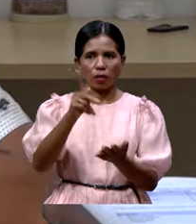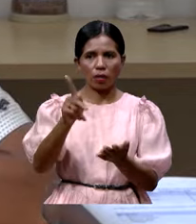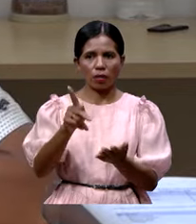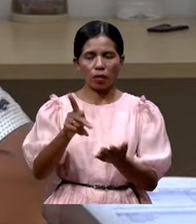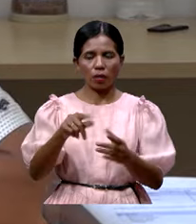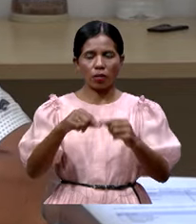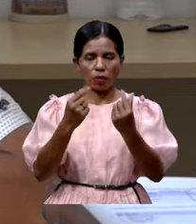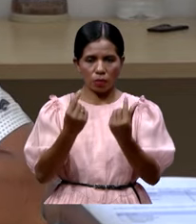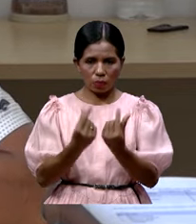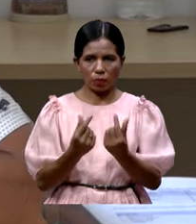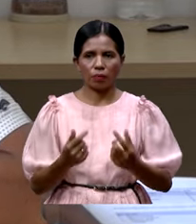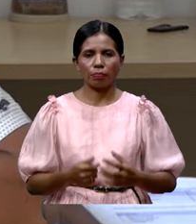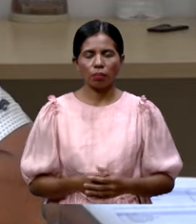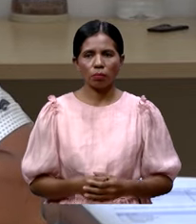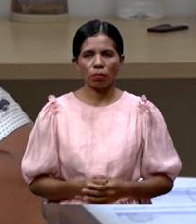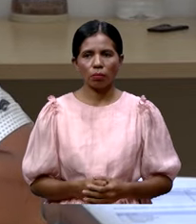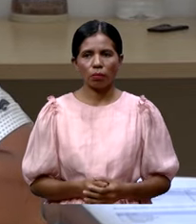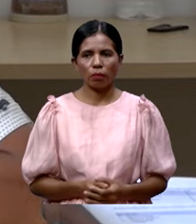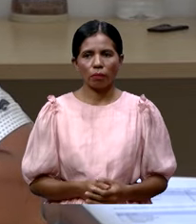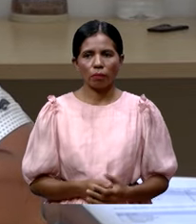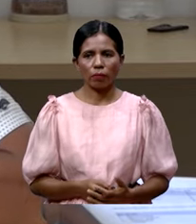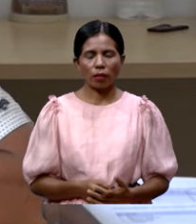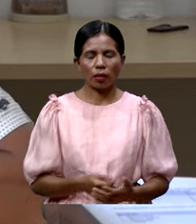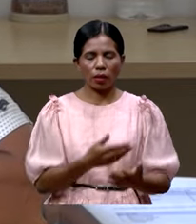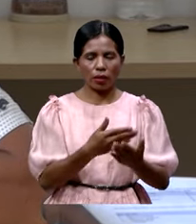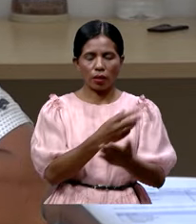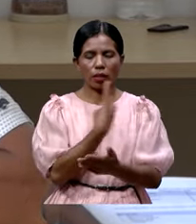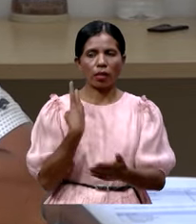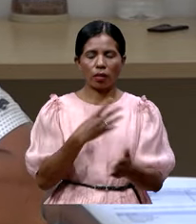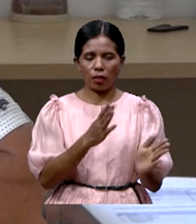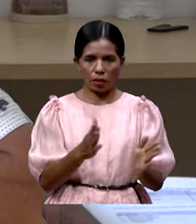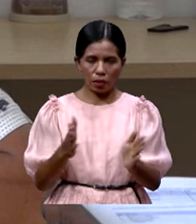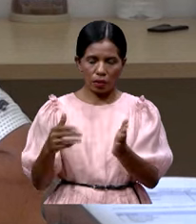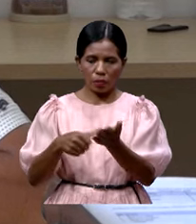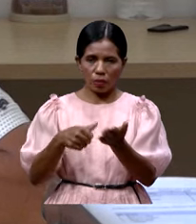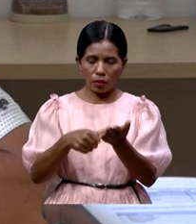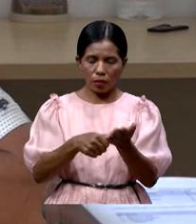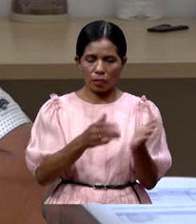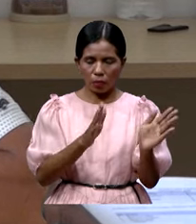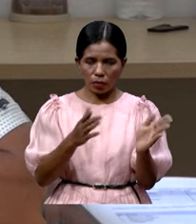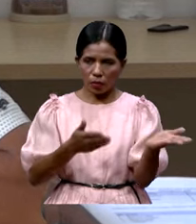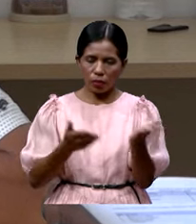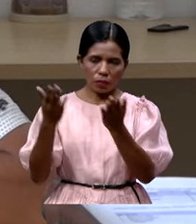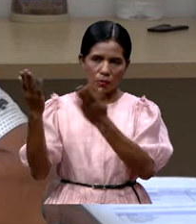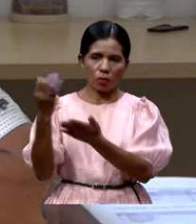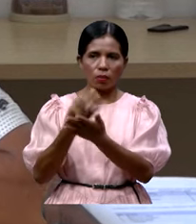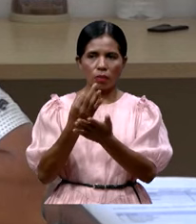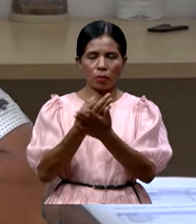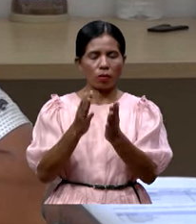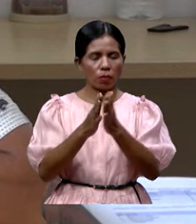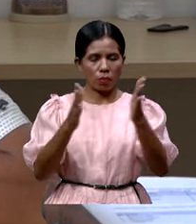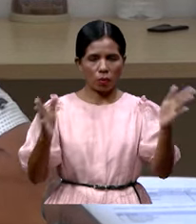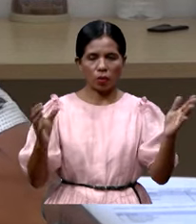pakote hospital kon ba embois na mai ne ami prosesu bahu te lete nona tambah ne osami tu bo klas osami